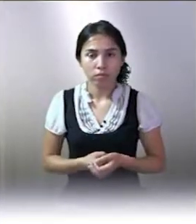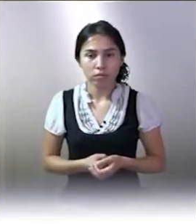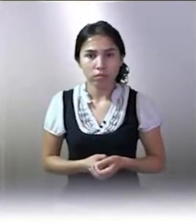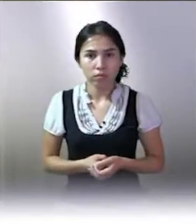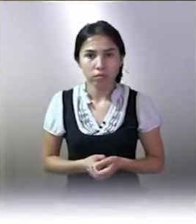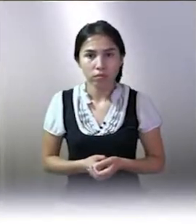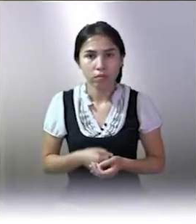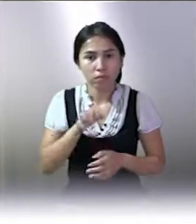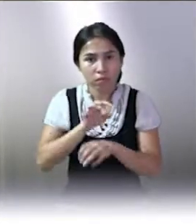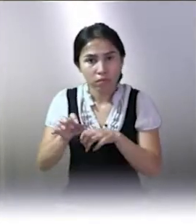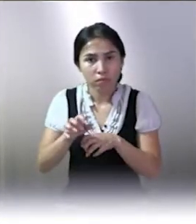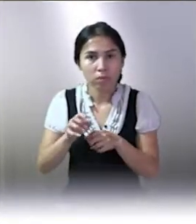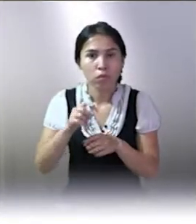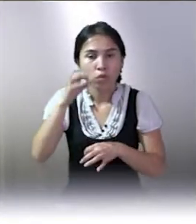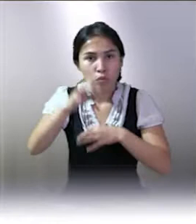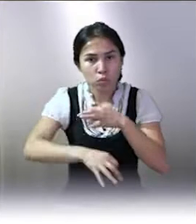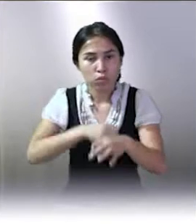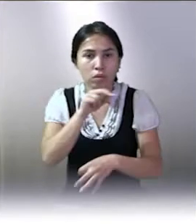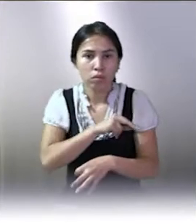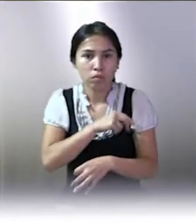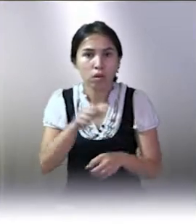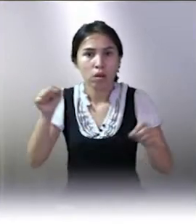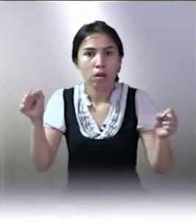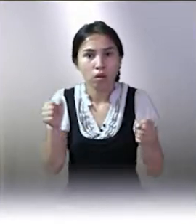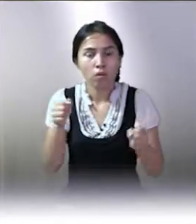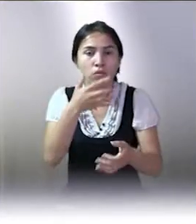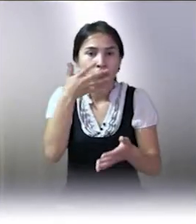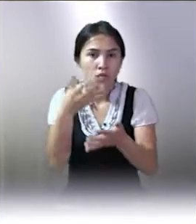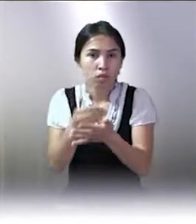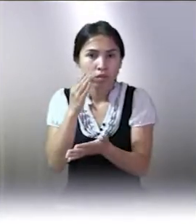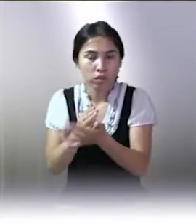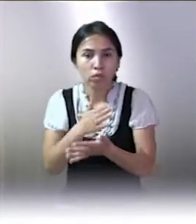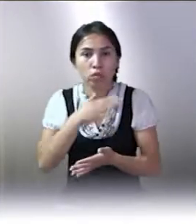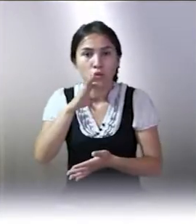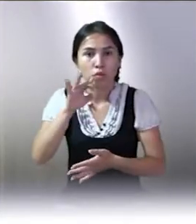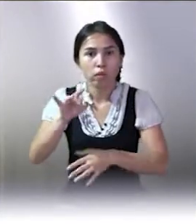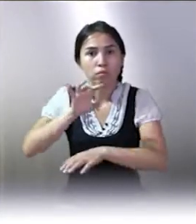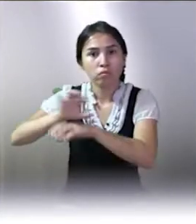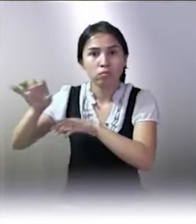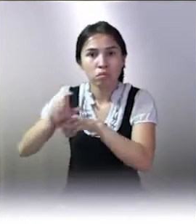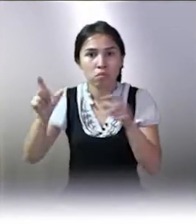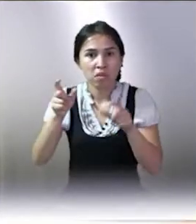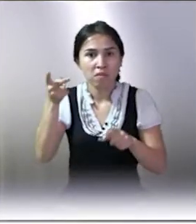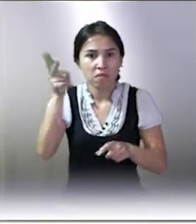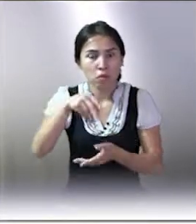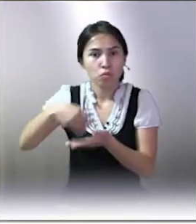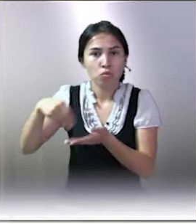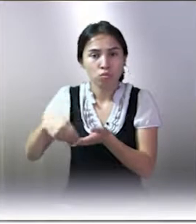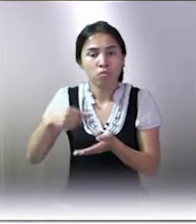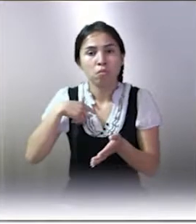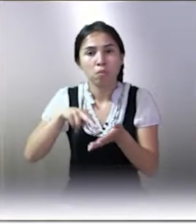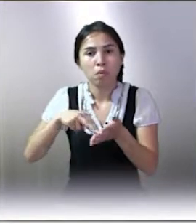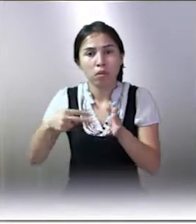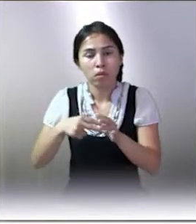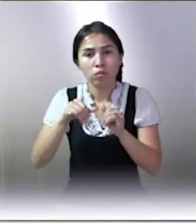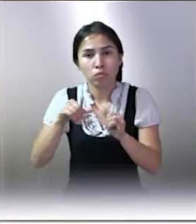Чтобы выпустить продукцию, надо крутиться сутками. У нас есть свои холодильные установки. Наш товар хорошо уходит в два местных магазина. В будущем хотим расширить рынок